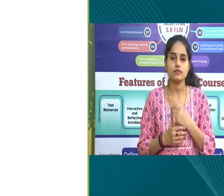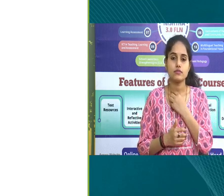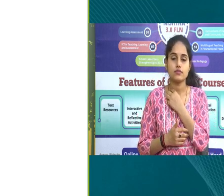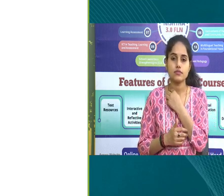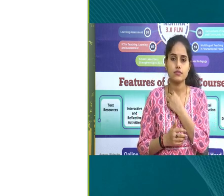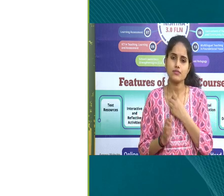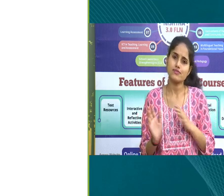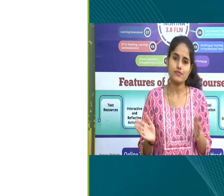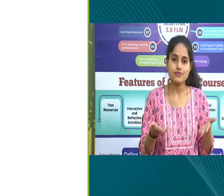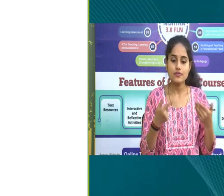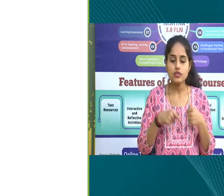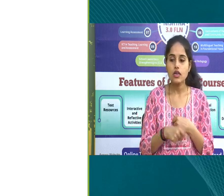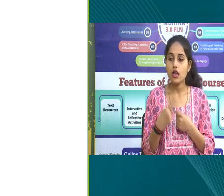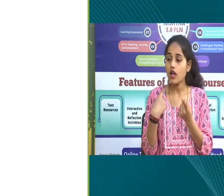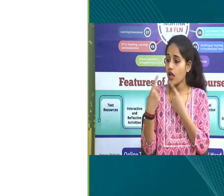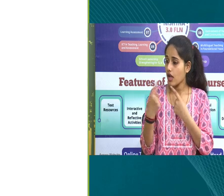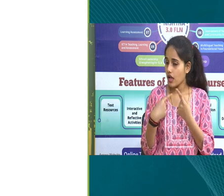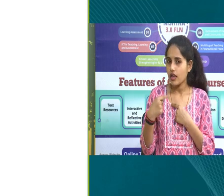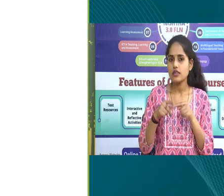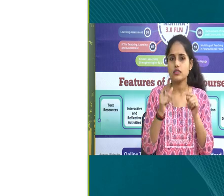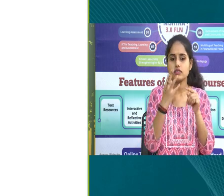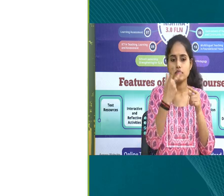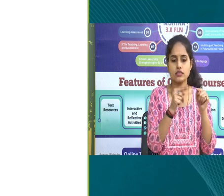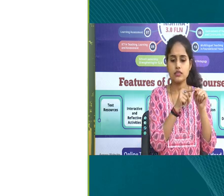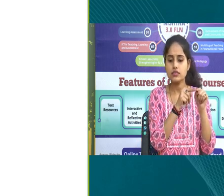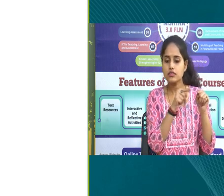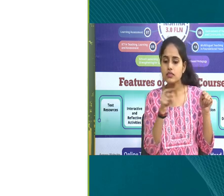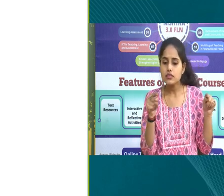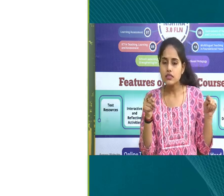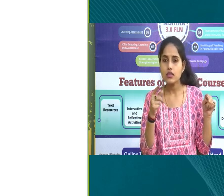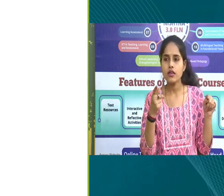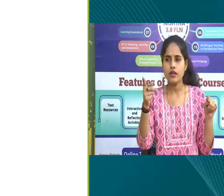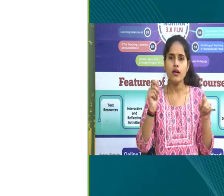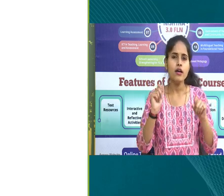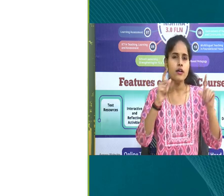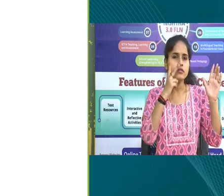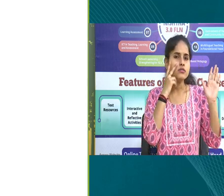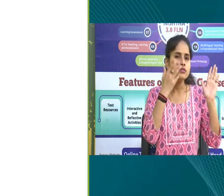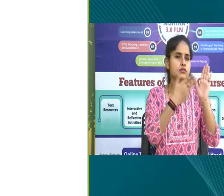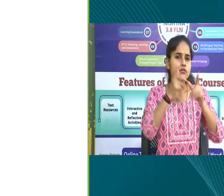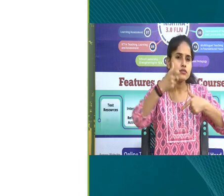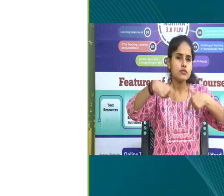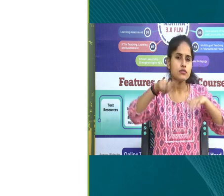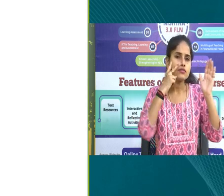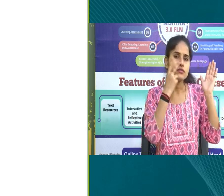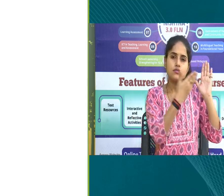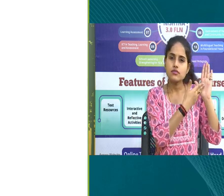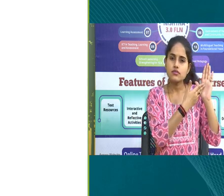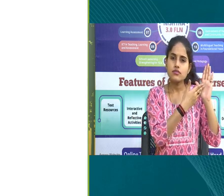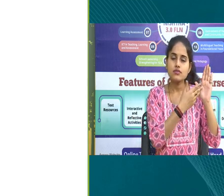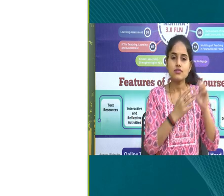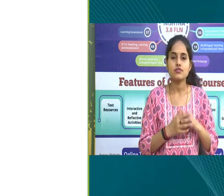चलिए अभी जो हमने आपसे बात की नंबर लाइन पर राहुल जी आप यहां देख का रहे होंगे स्क्रीन पर और हमारे लर्नर्स